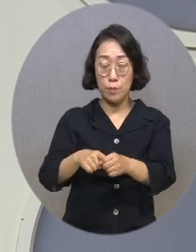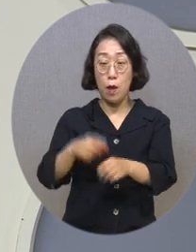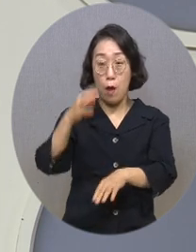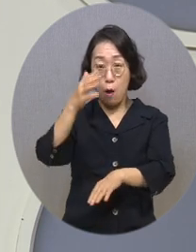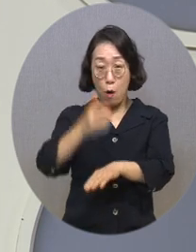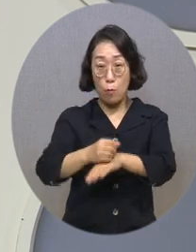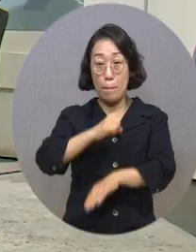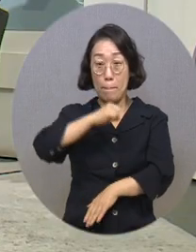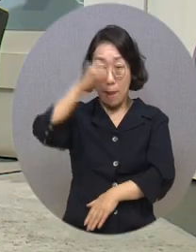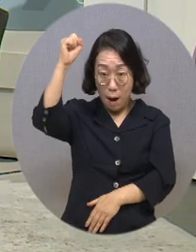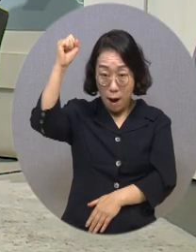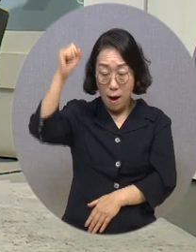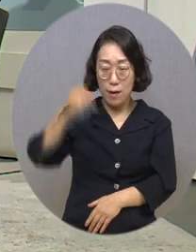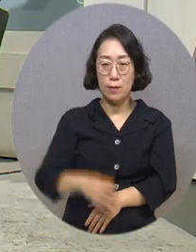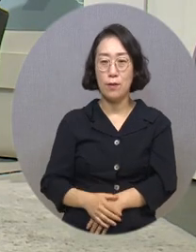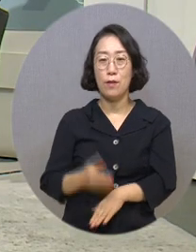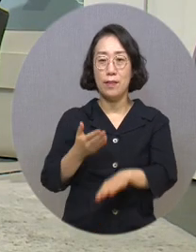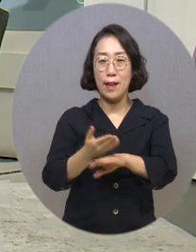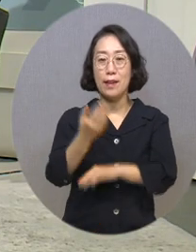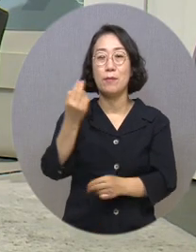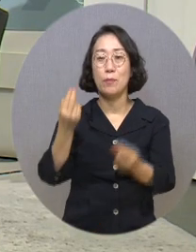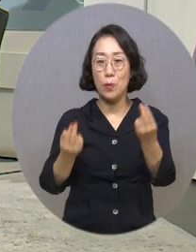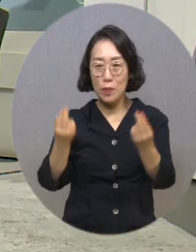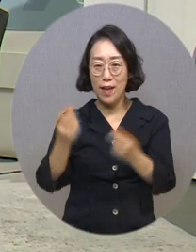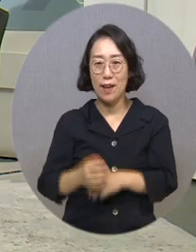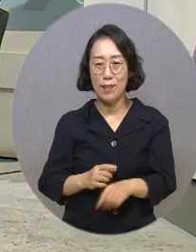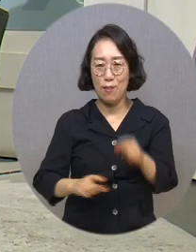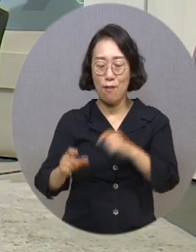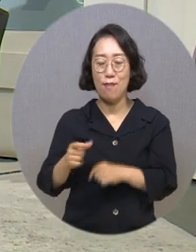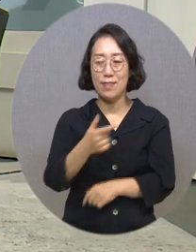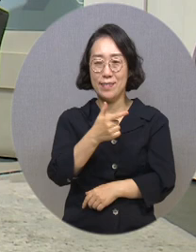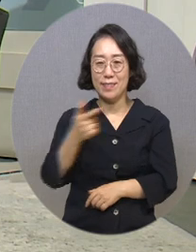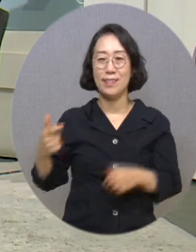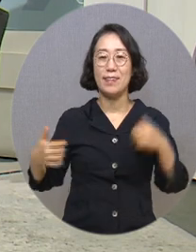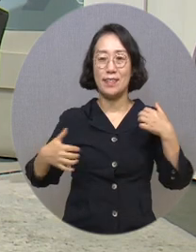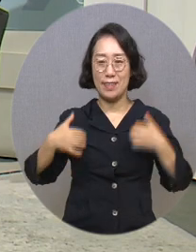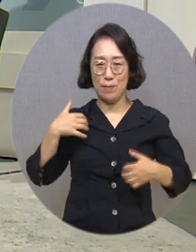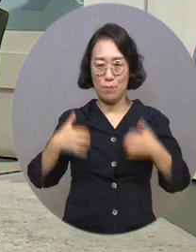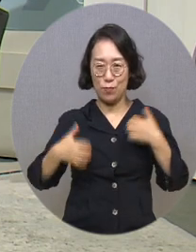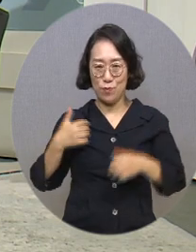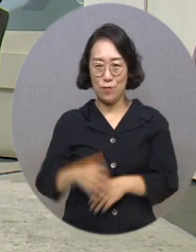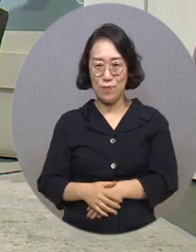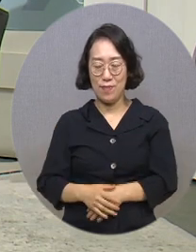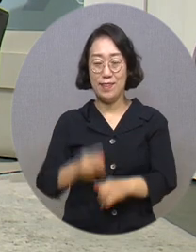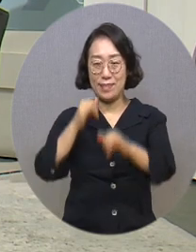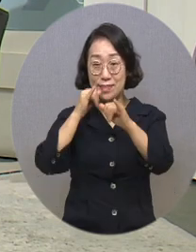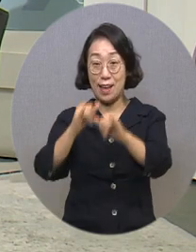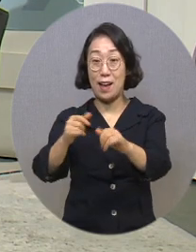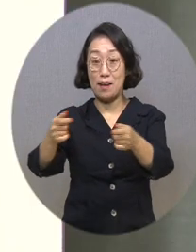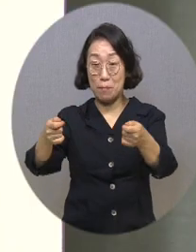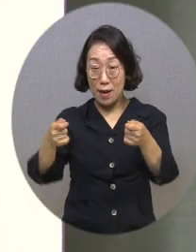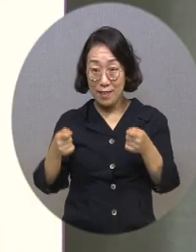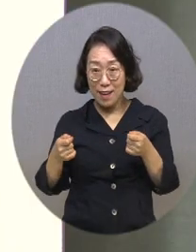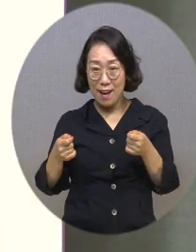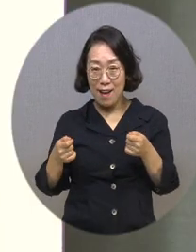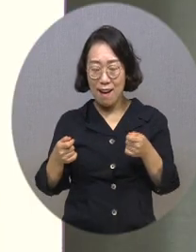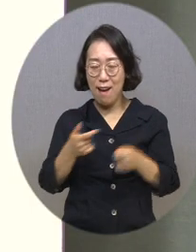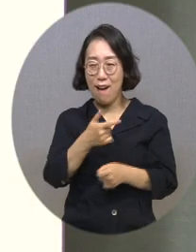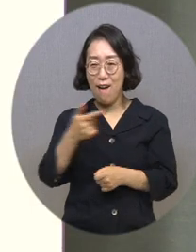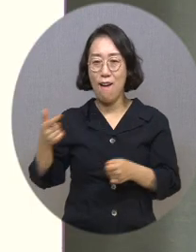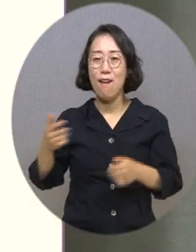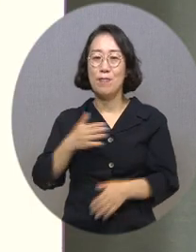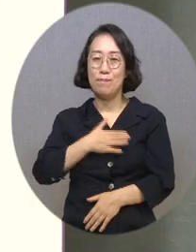성공해서 다른 때보다 무척 기쁜 그런 그 상을 받은 것 같아요. 네. 주로